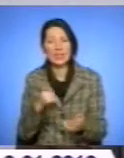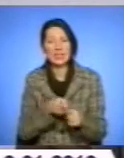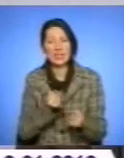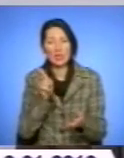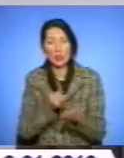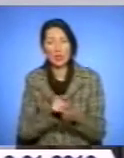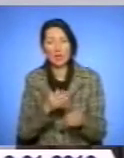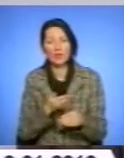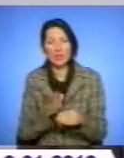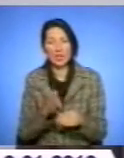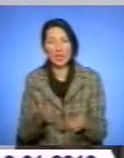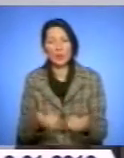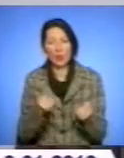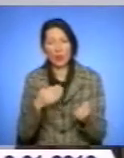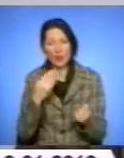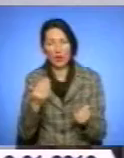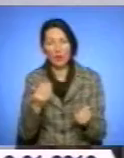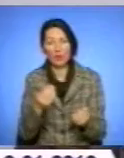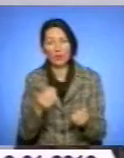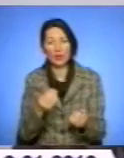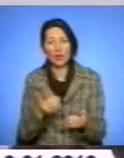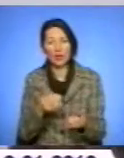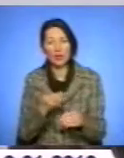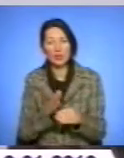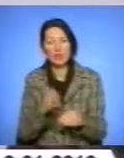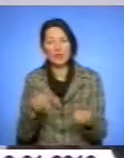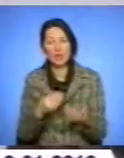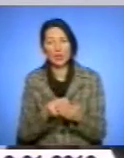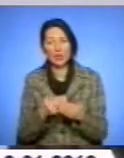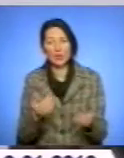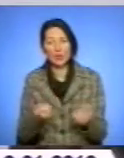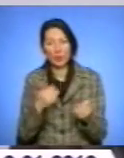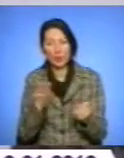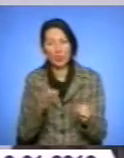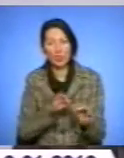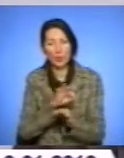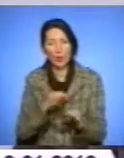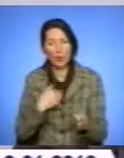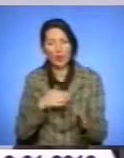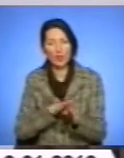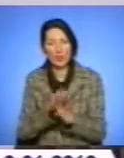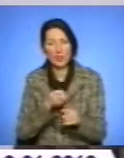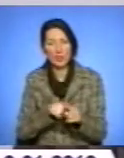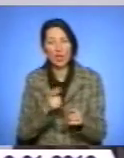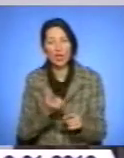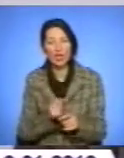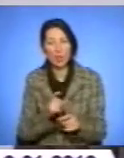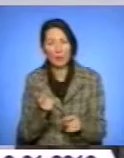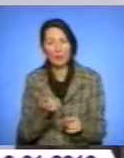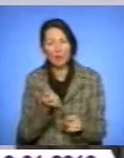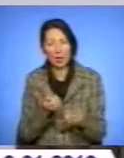частині підтримки ваших фінансових, верніше, в частині фінансової підтримки ваших проєктів ми витримали. Я розумію, що це досить мала сума.